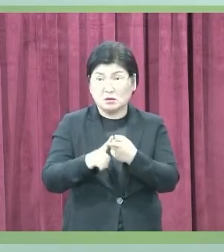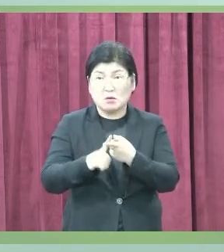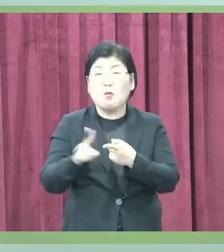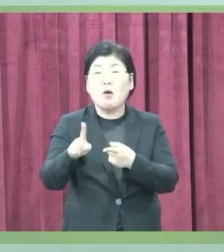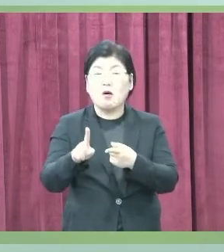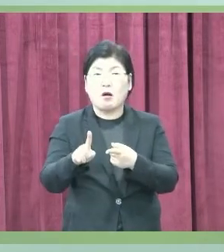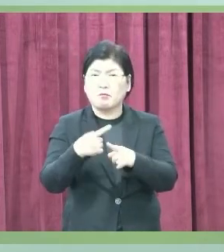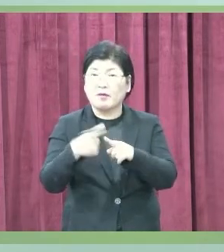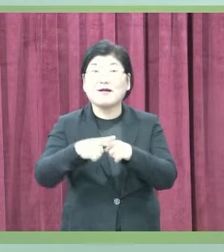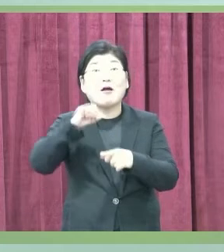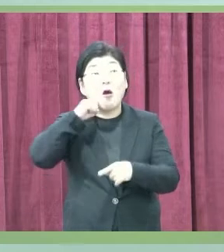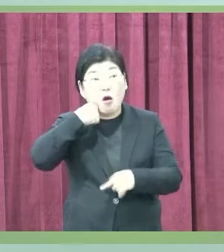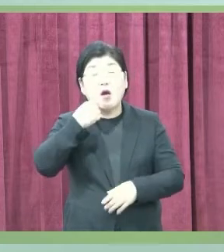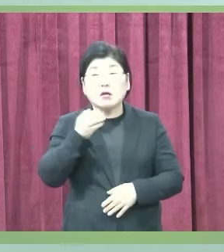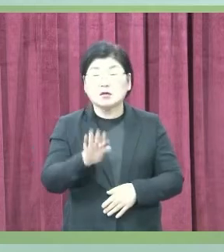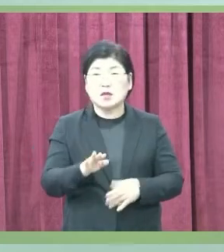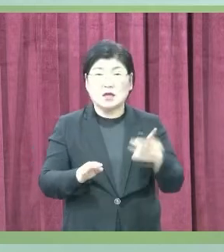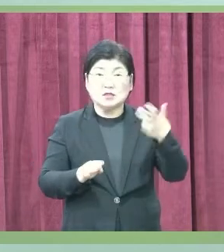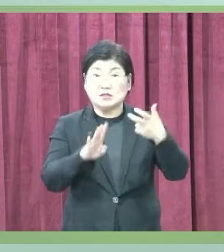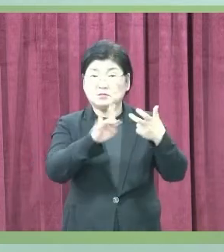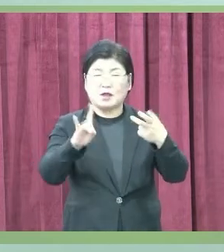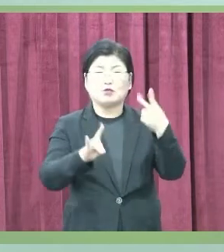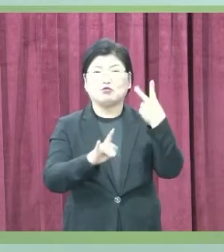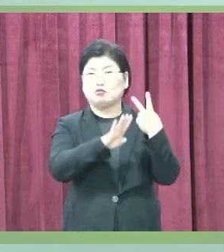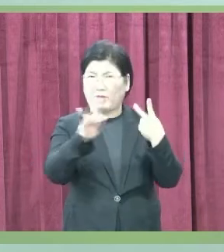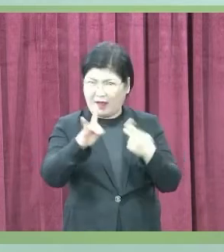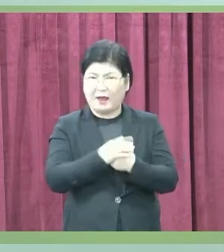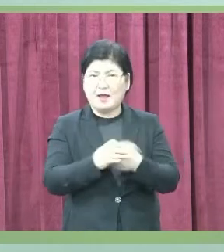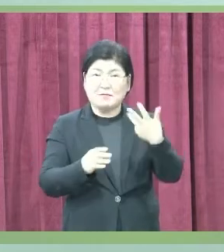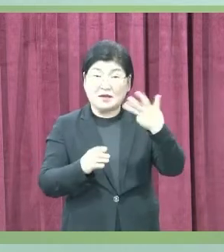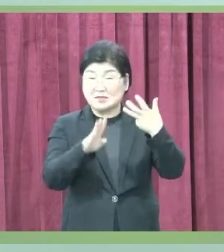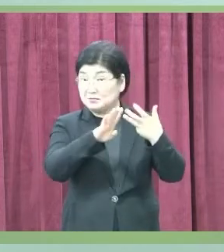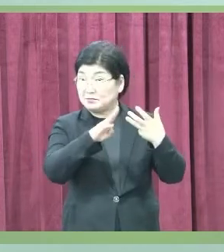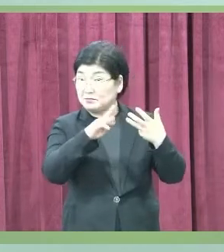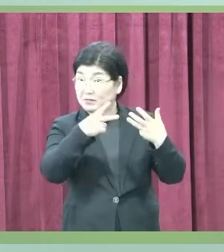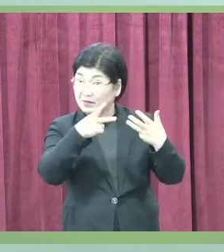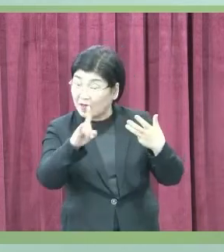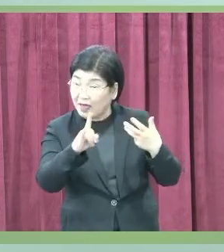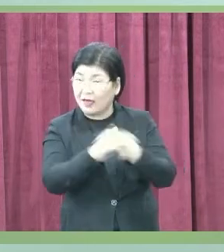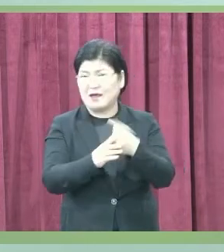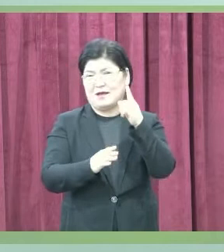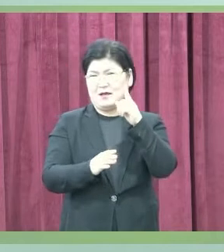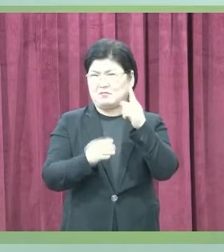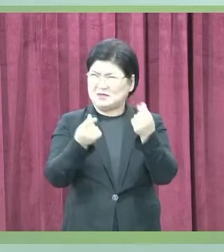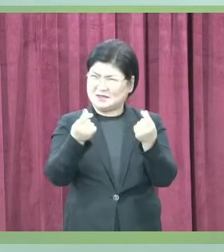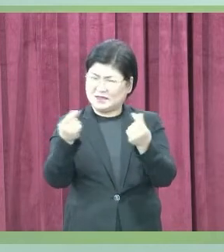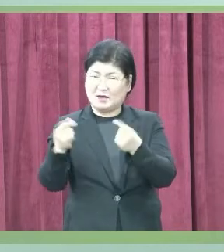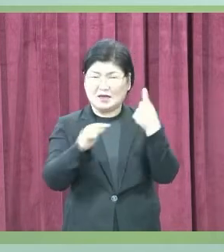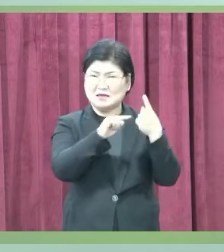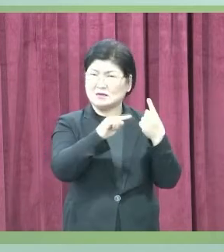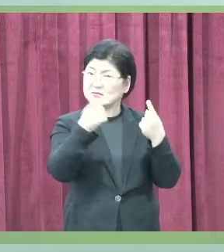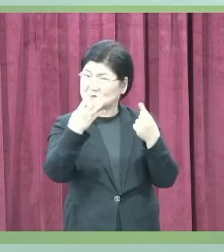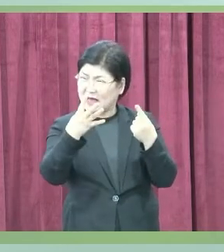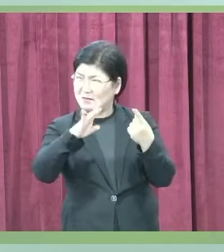없지만, 그런데 70대 가면 2배, 70대에선 2배, 80대에서는 이제 1배, 1.4배니까 거의